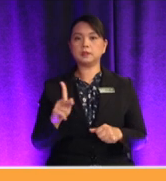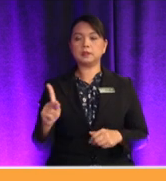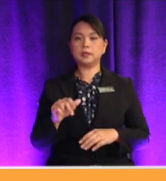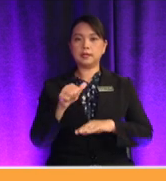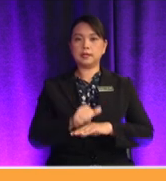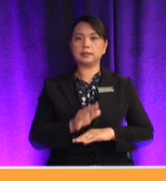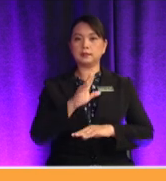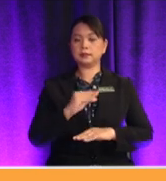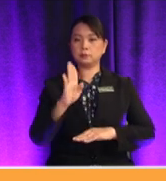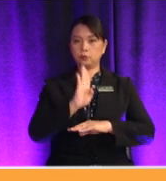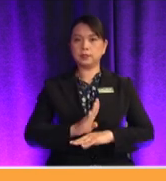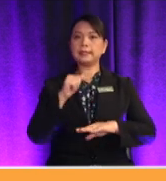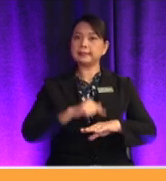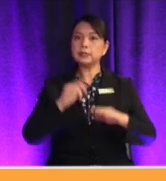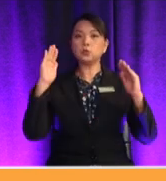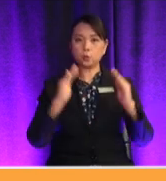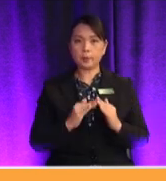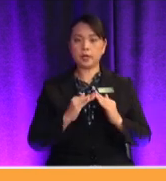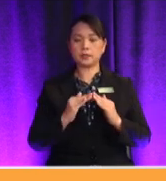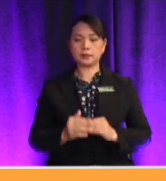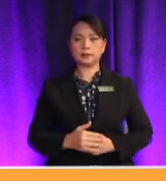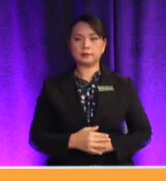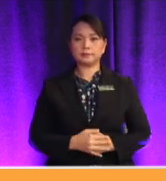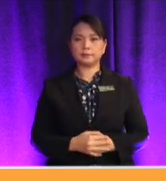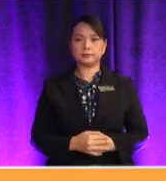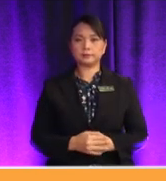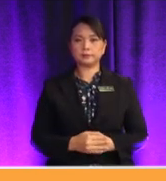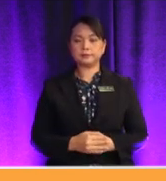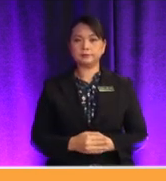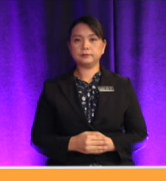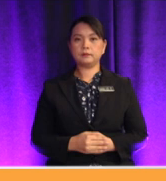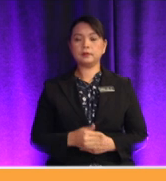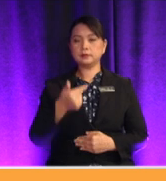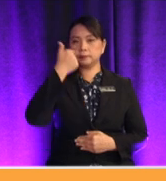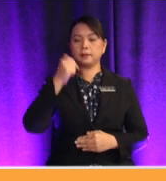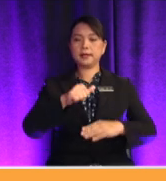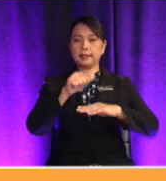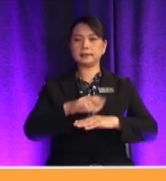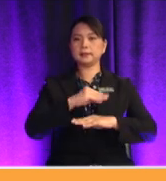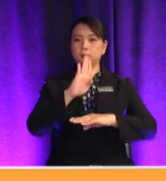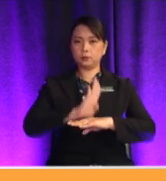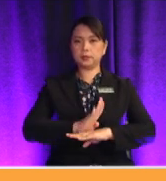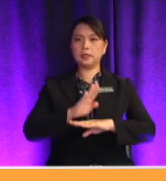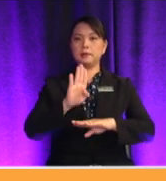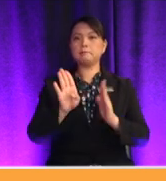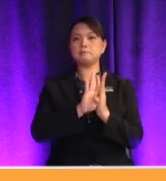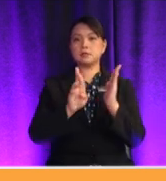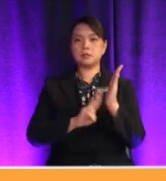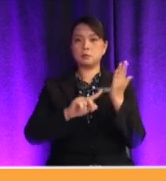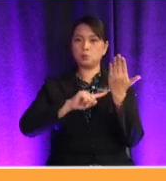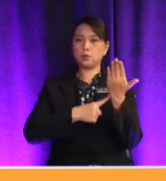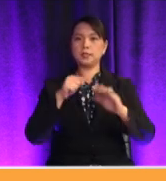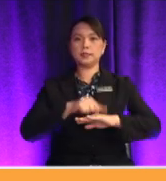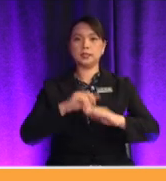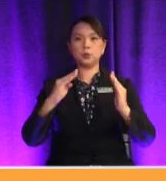mana? Di rumah. Amalan adat dan budaya ini adalah bermula di rumah. Dekat mana ibu bapa inilah yang akan memainkan